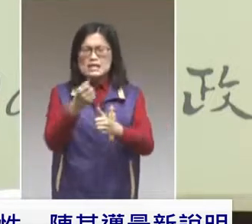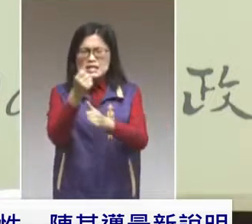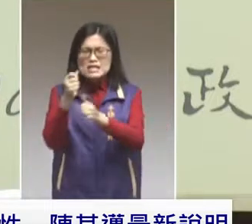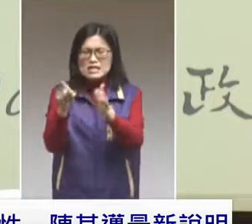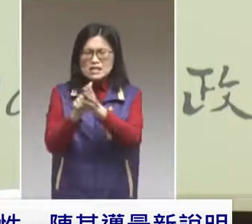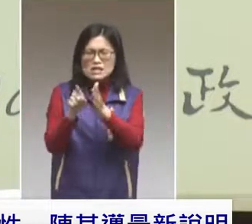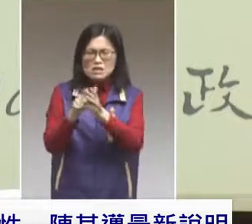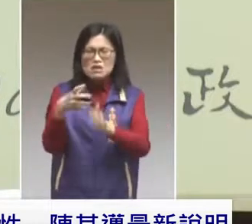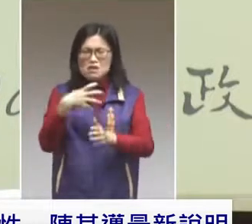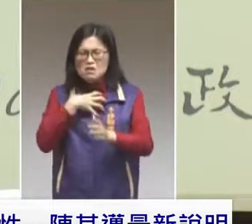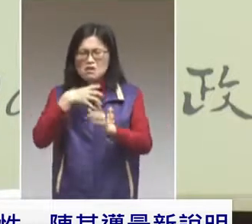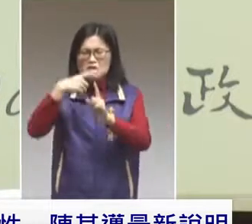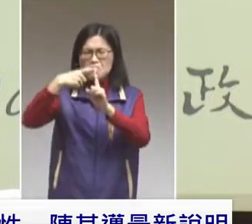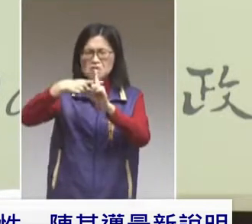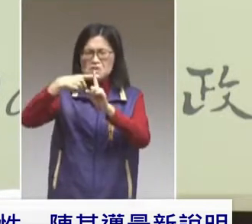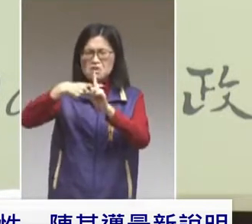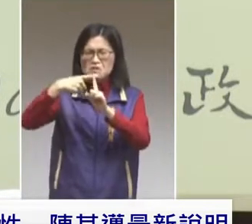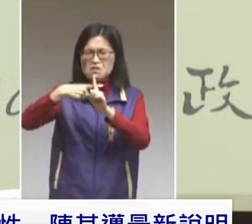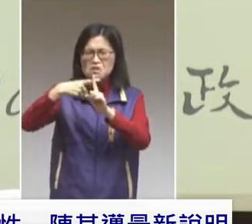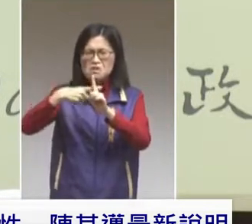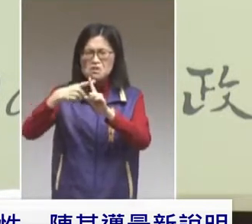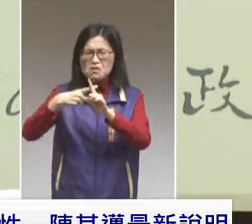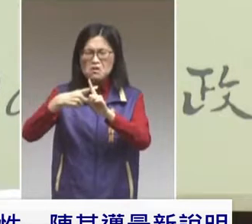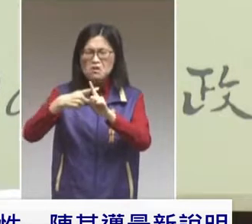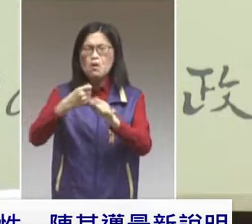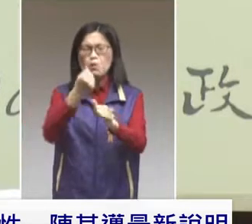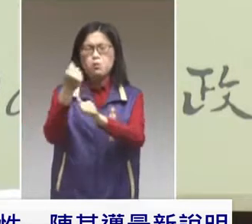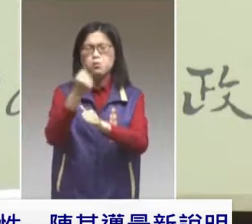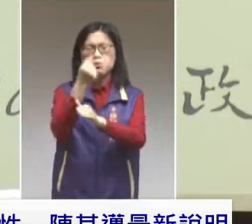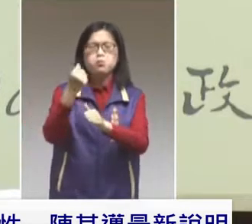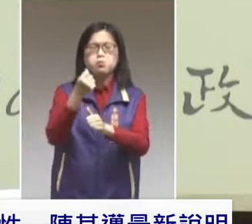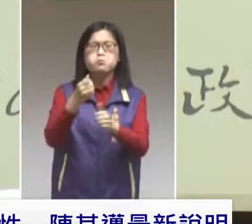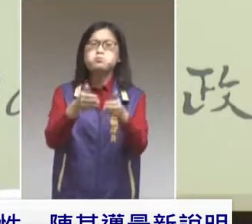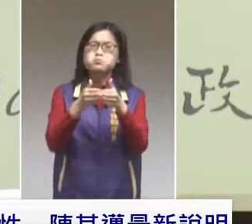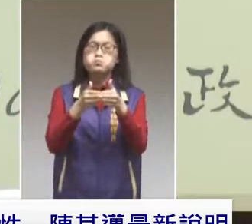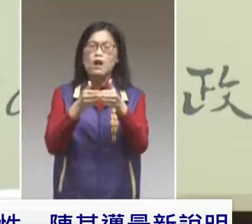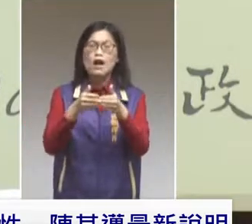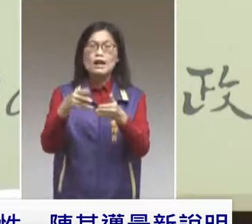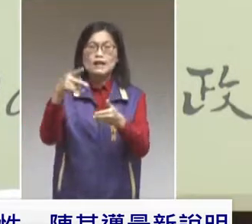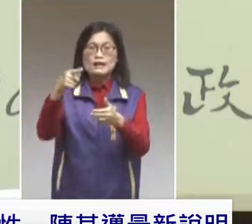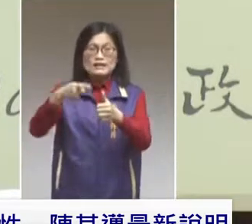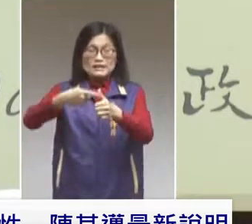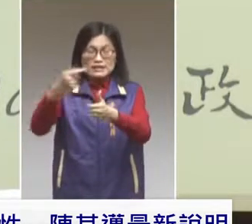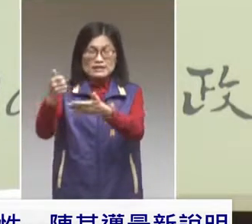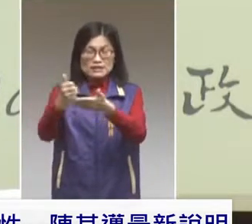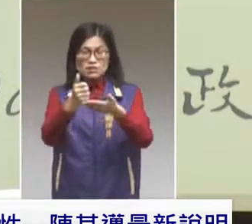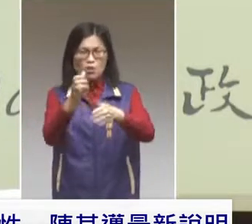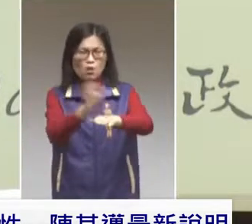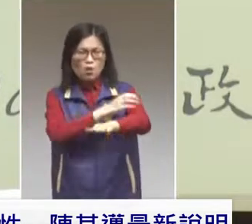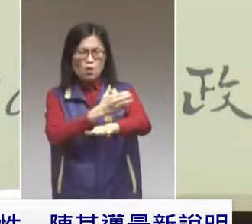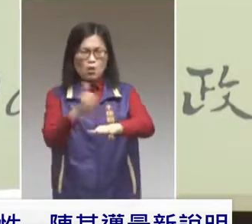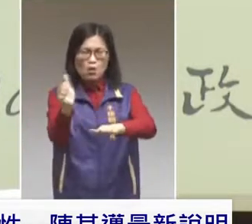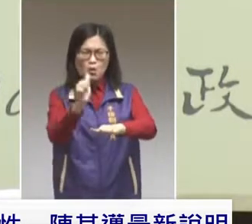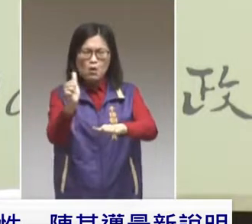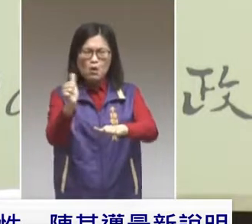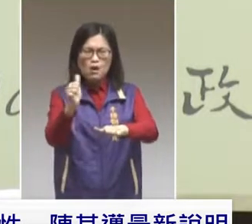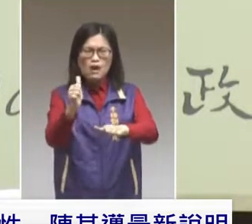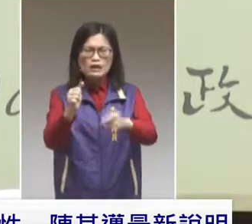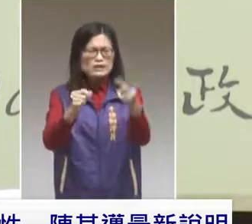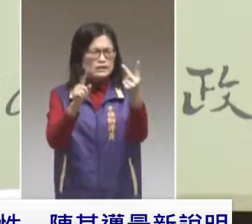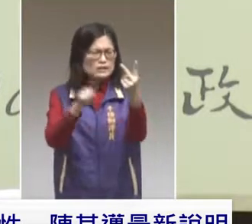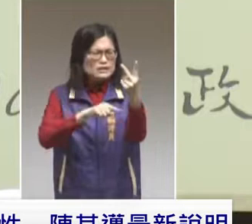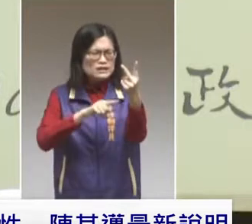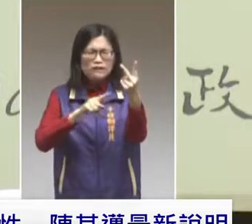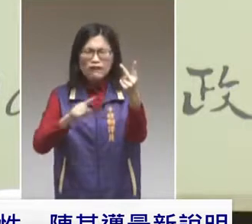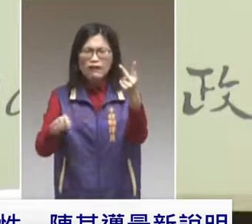疫情的管控的时候也要做风险的评估、风险的管理。那所以我先请潘基正来说明